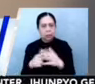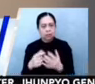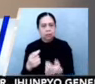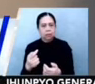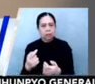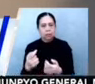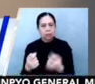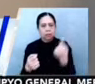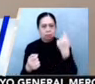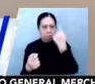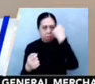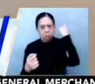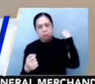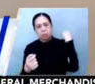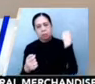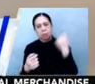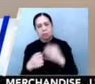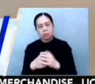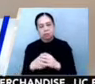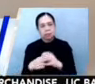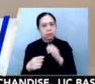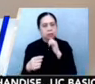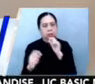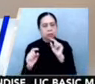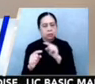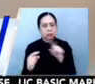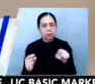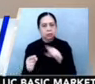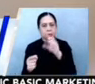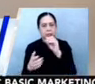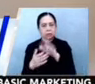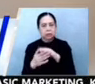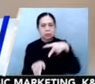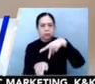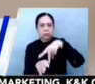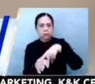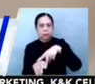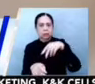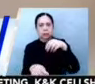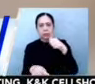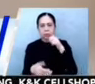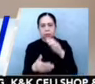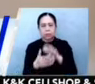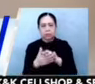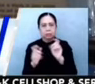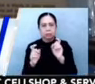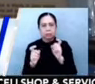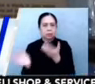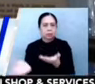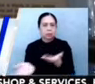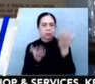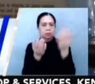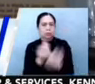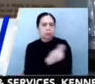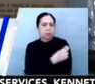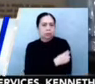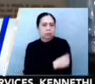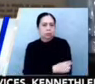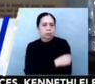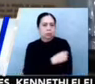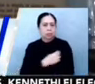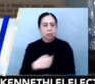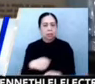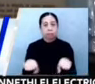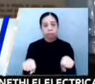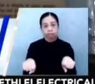nito. Hindi rin nasugatan ang asawa niyang kaangkas sa motor. Agad naman silang dinala sa ospital. Kamotor sila, no?